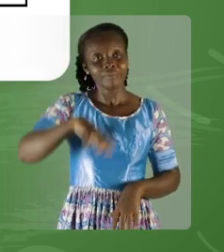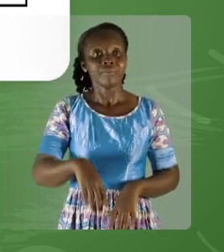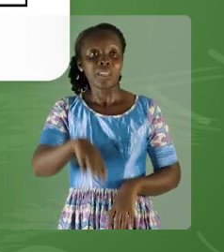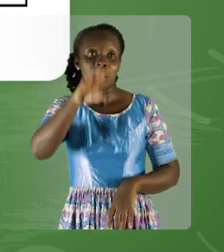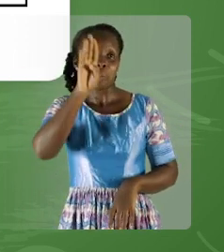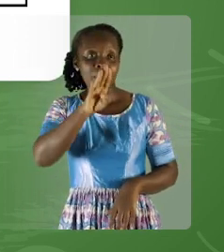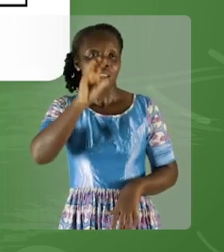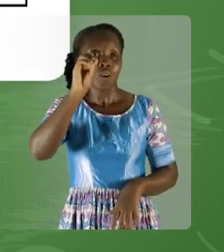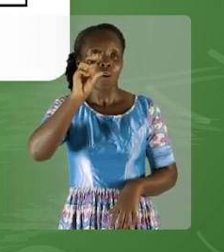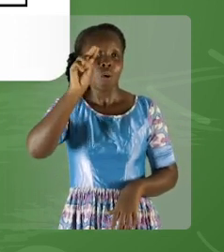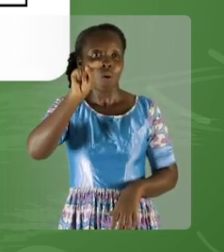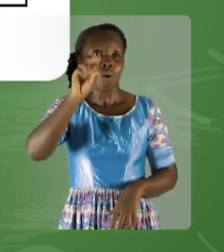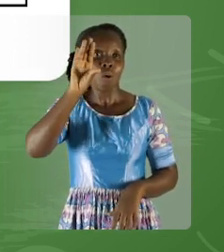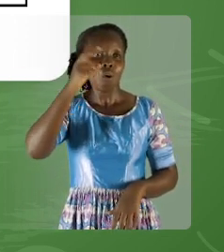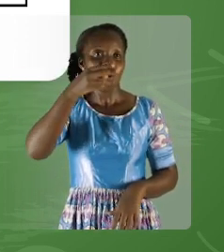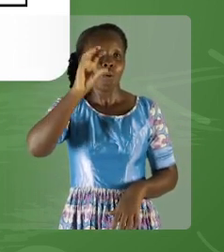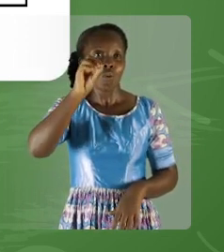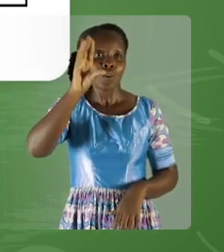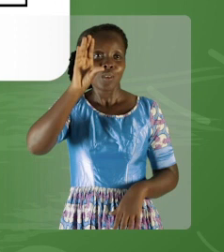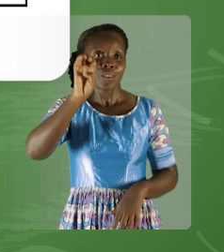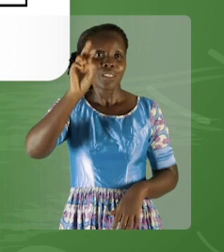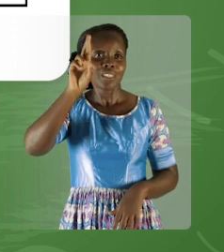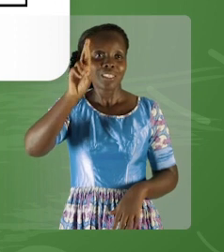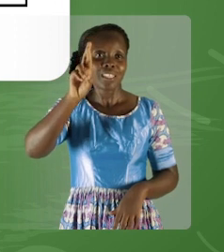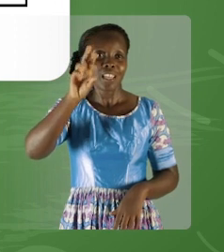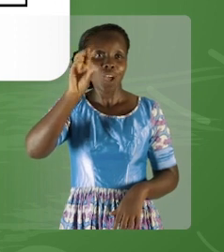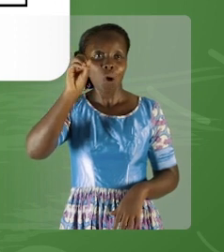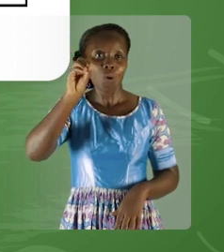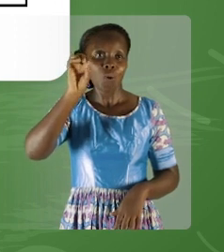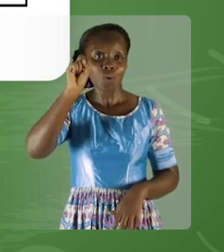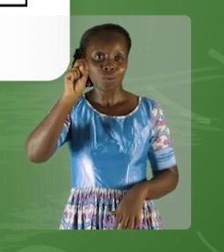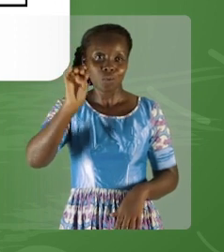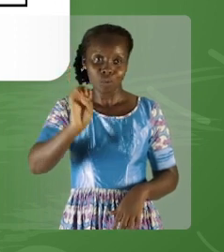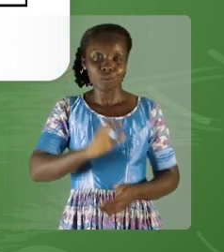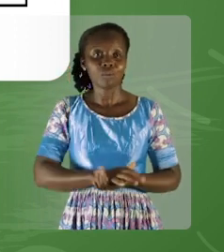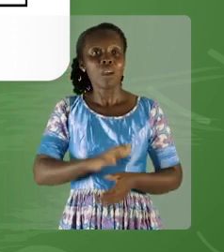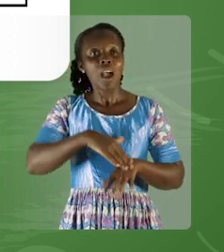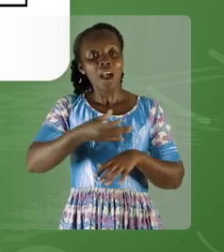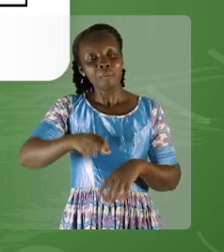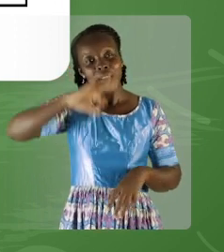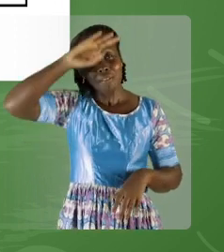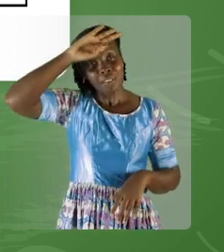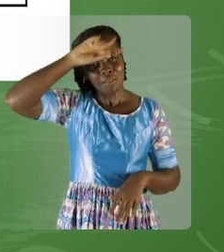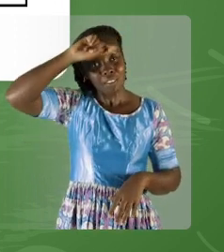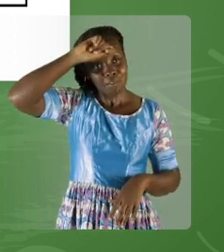l'onchocercose, la fièvre typhoïde